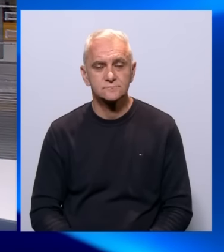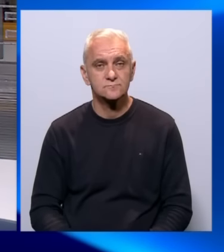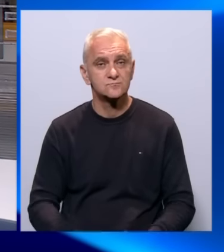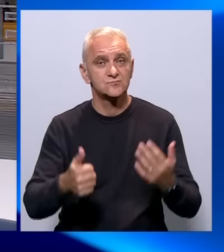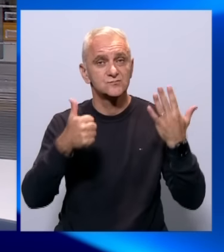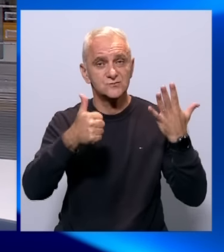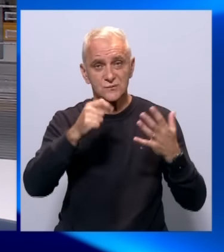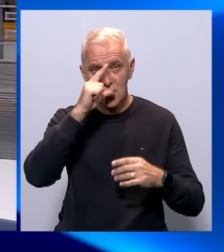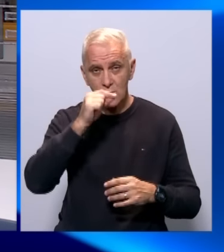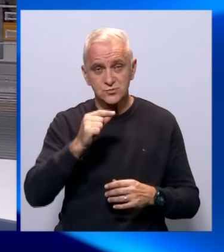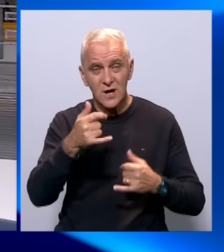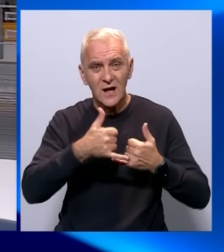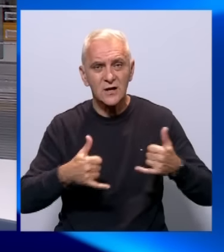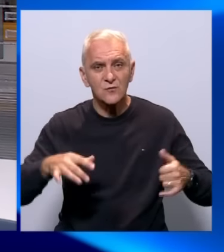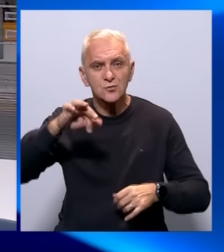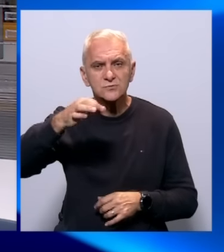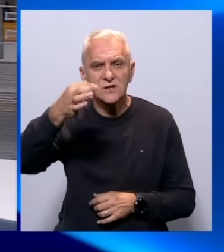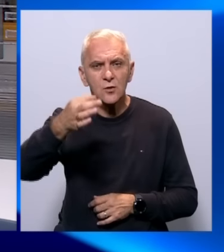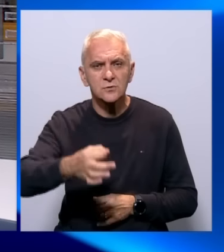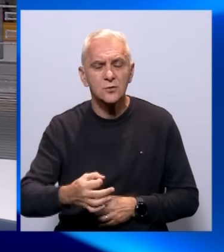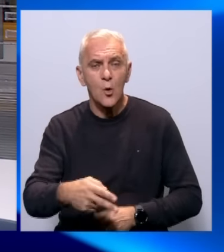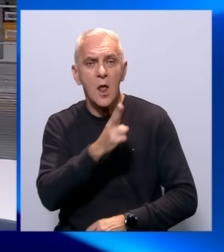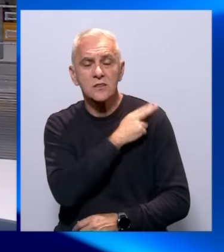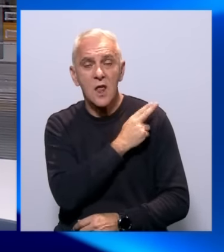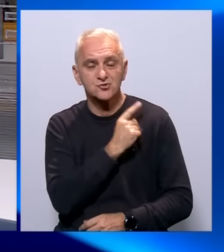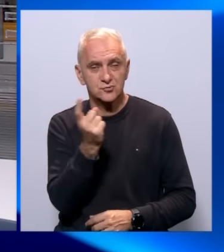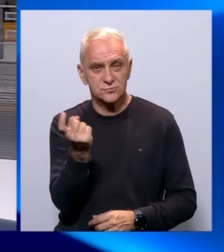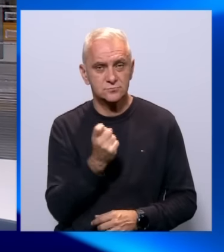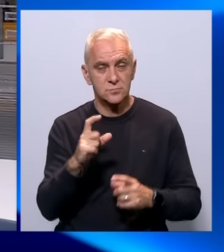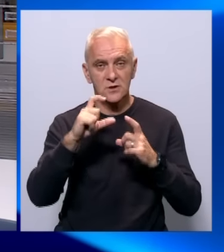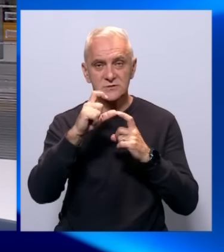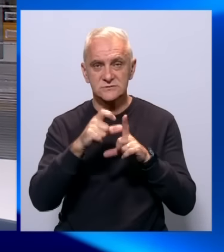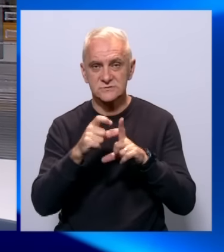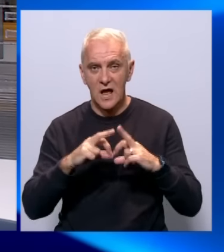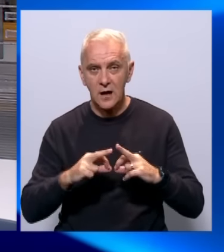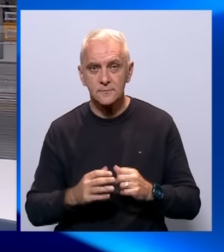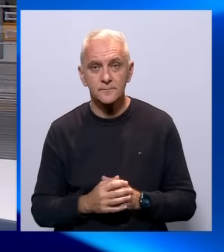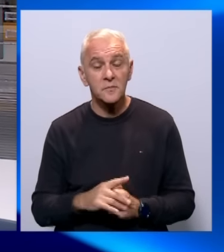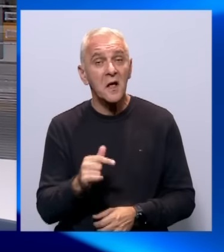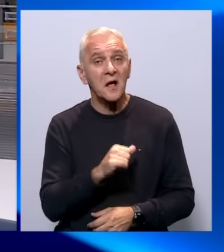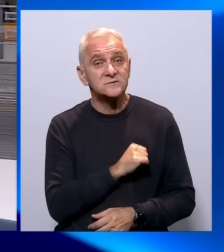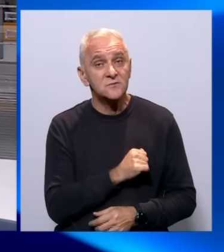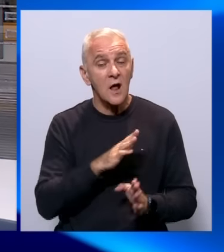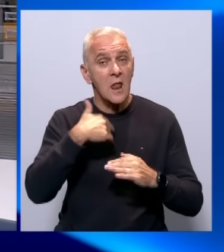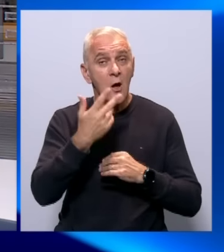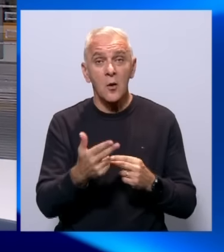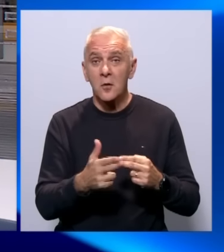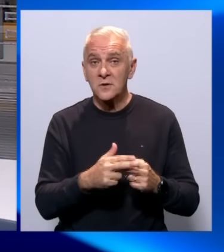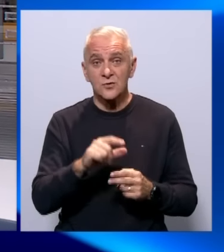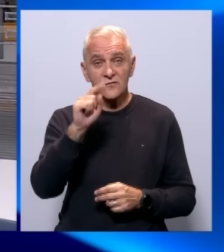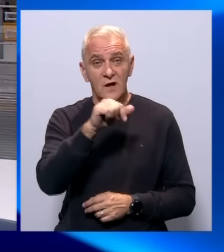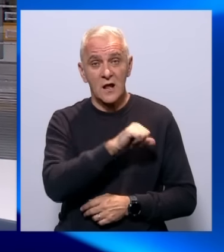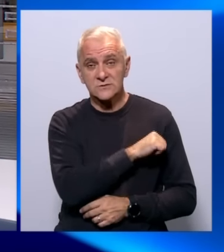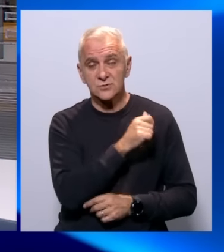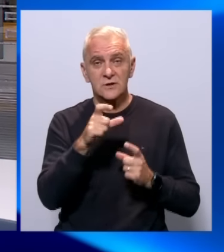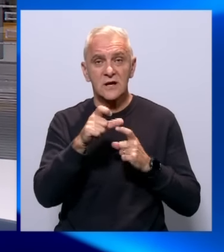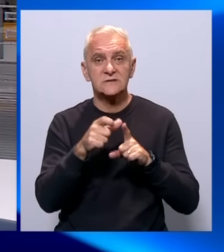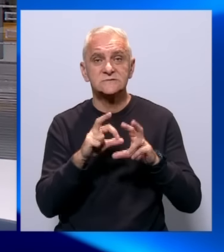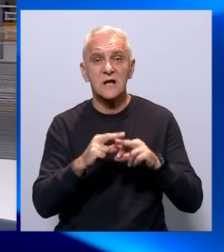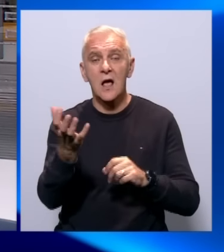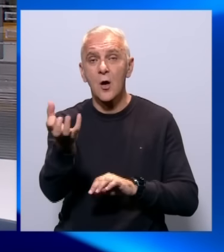U 6 od 9 općina i gradova Tuzlanskog kantona načelnici su iz SDA. Zanimljivo je da je nakon gotovo